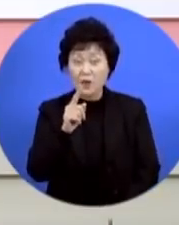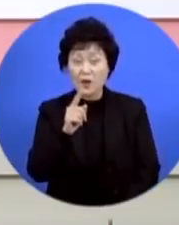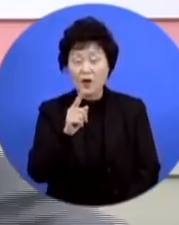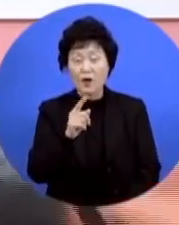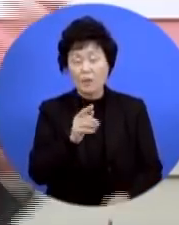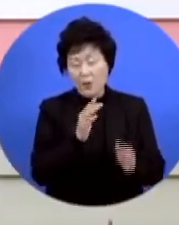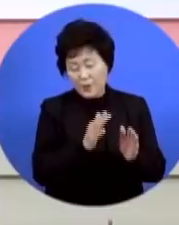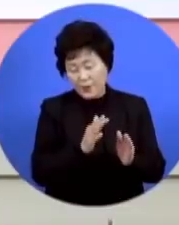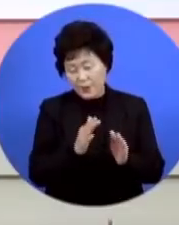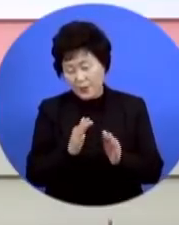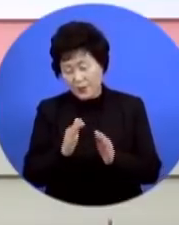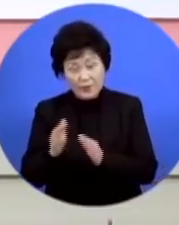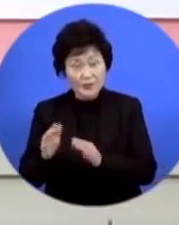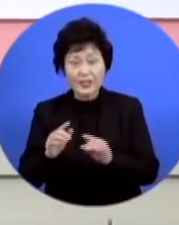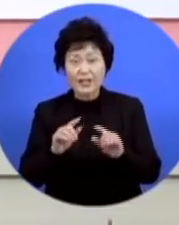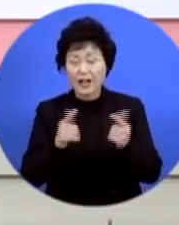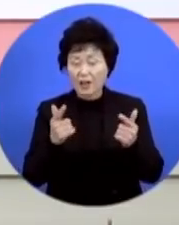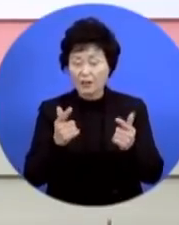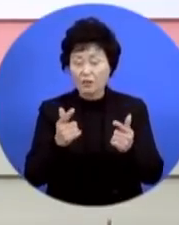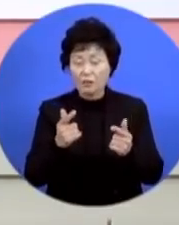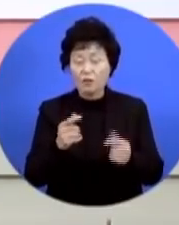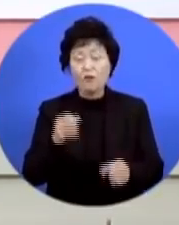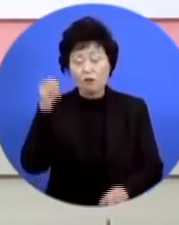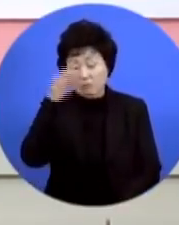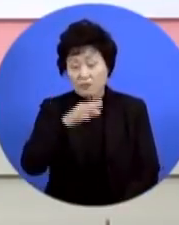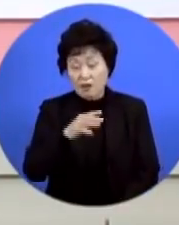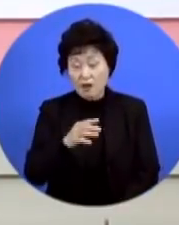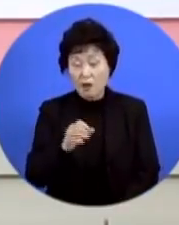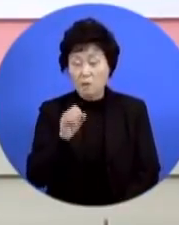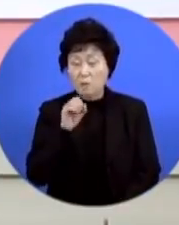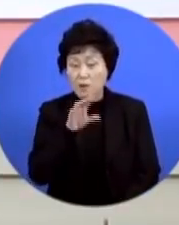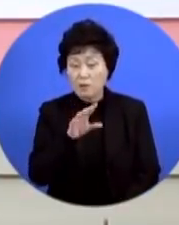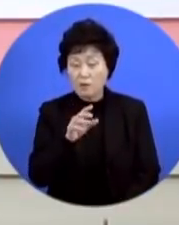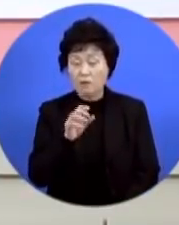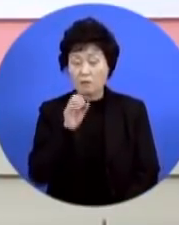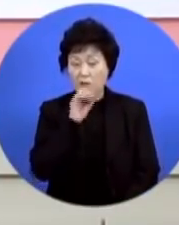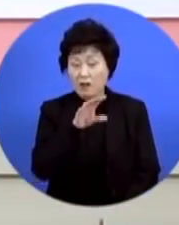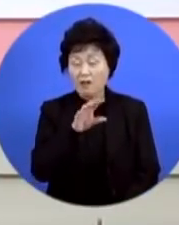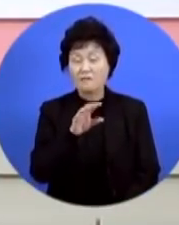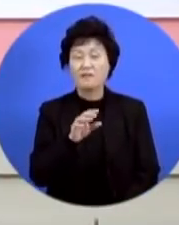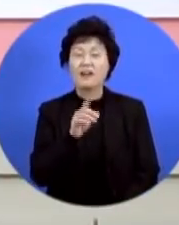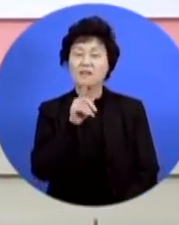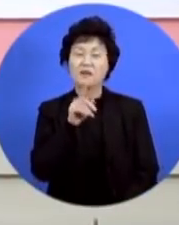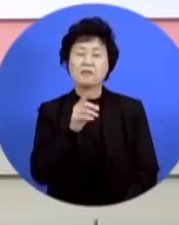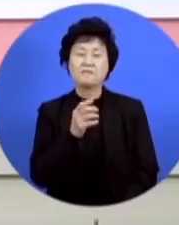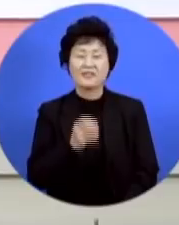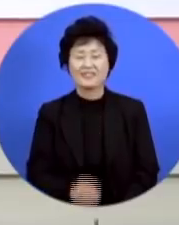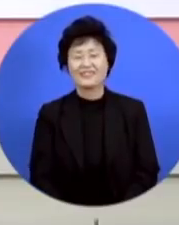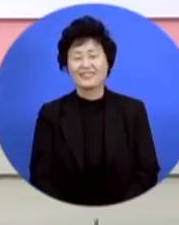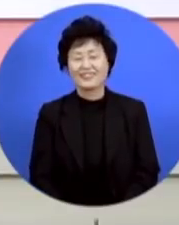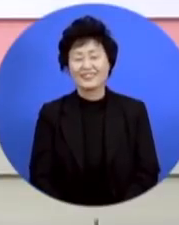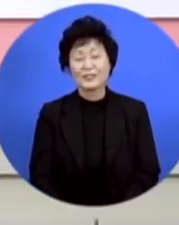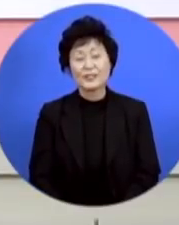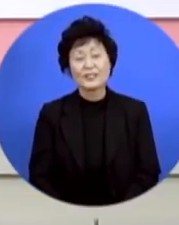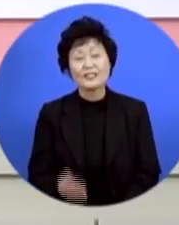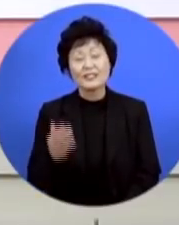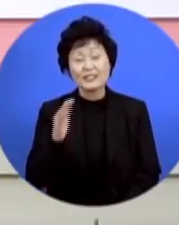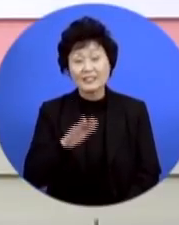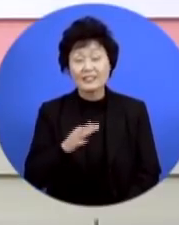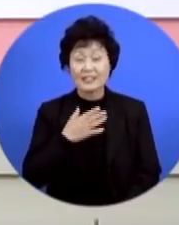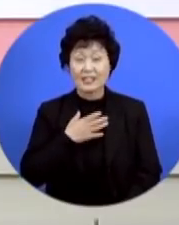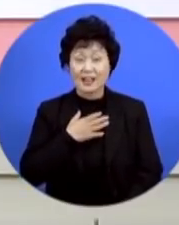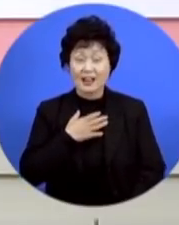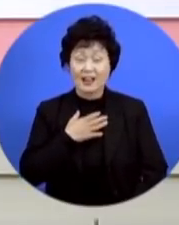아니라 책 한번 써보지 아, 툭 던지세요 강의 한번 해보지 뭐 그런 식으로 했는데